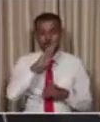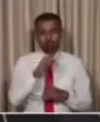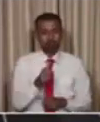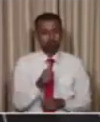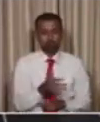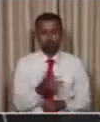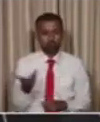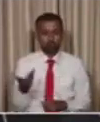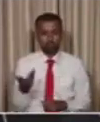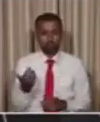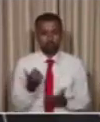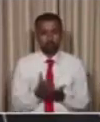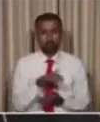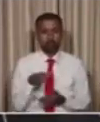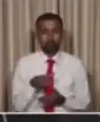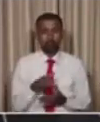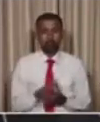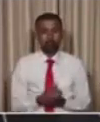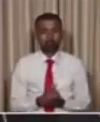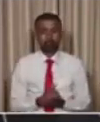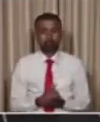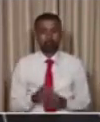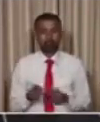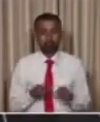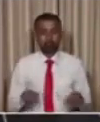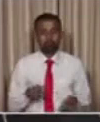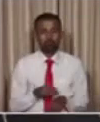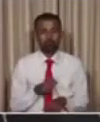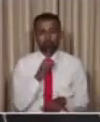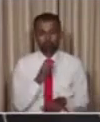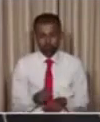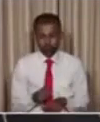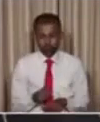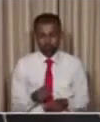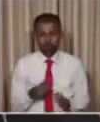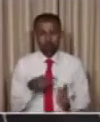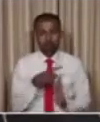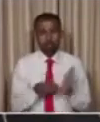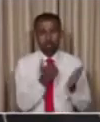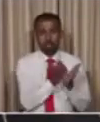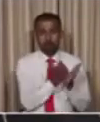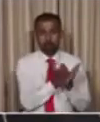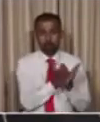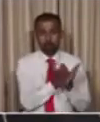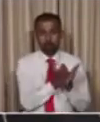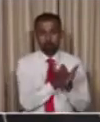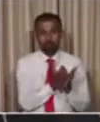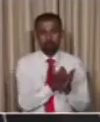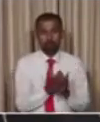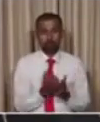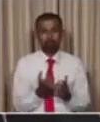තත්වයක් නෙවෙයි බැංකු පද්ධතියේ සෞඛ්‍යයට. ඒ වගේම මේ අවස්ථාවේදී මම කියන්න ඕනේ, ලංකා බැංකුවේ මේ අක්‍රිය ණය